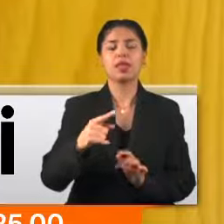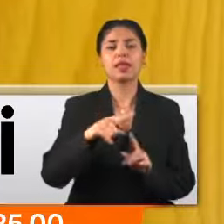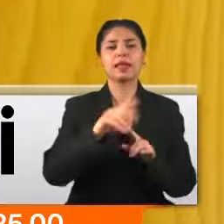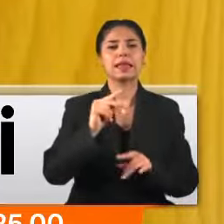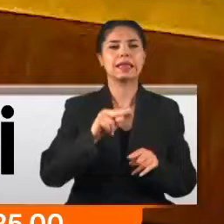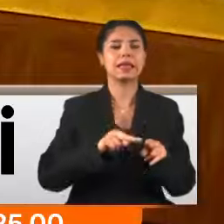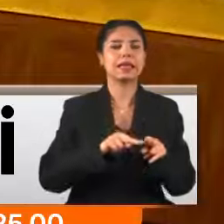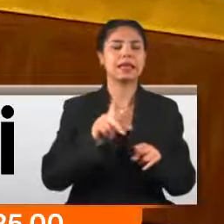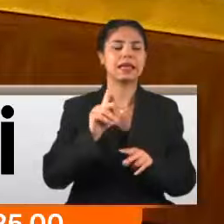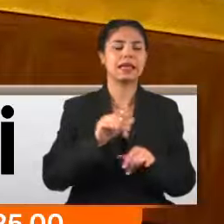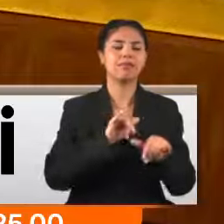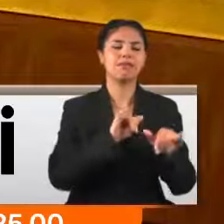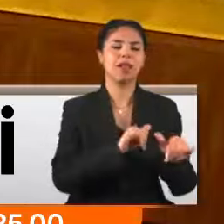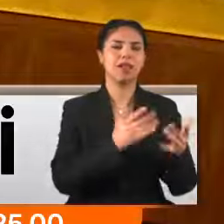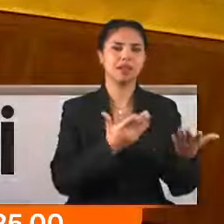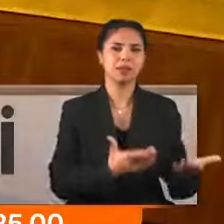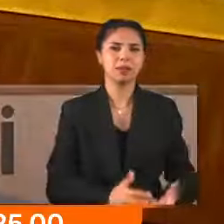değerdir.